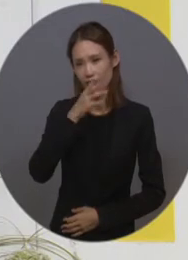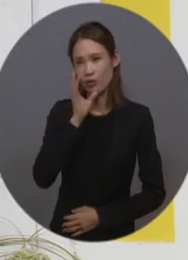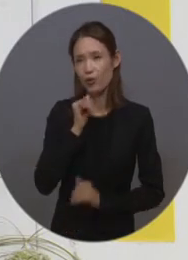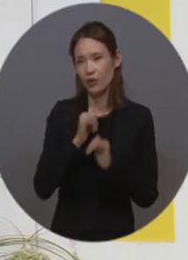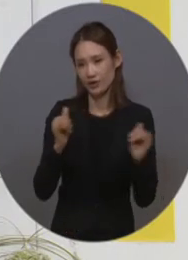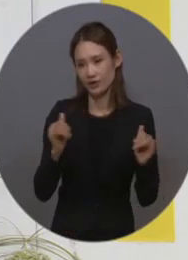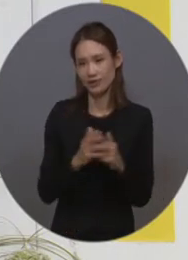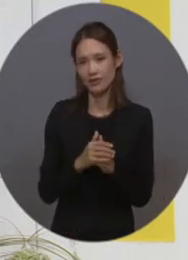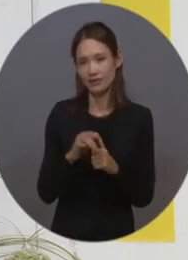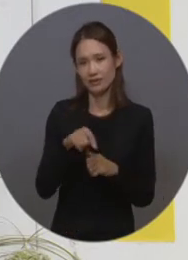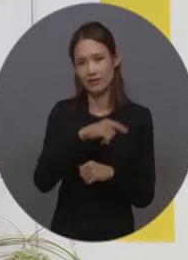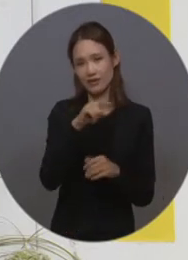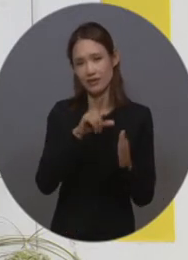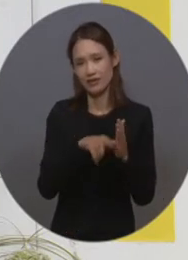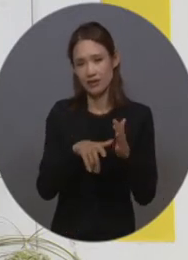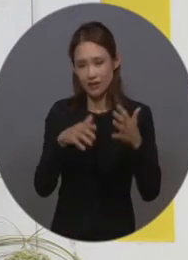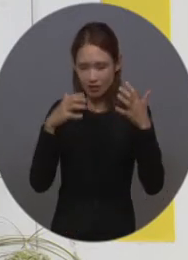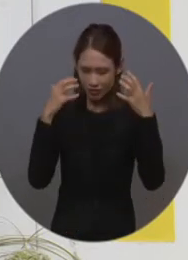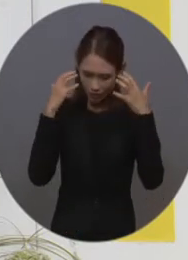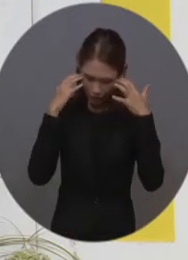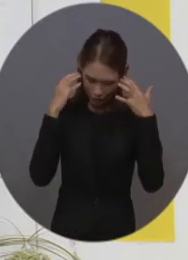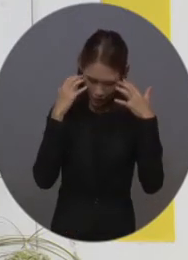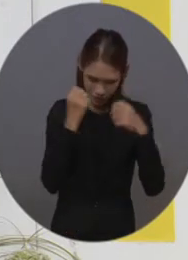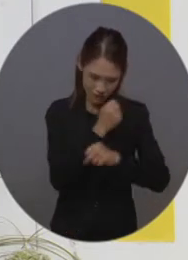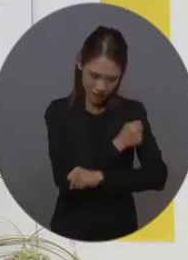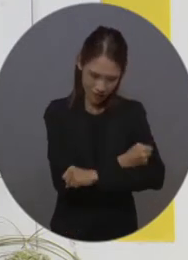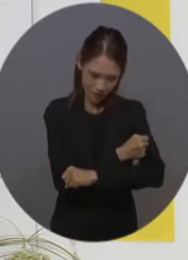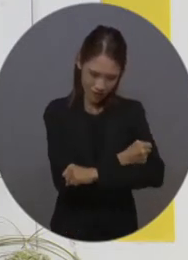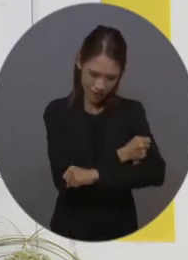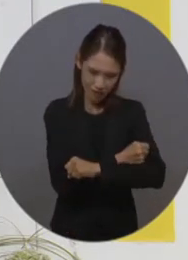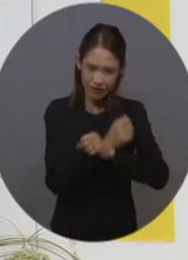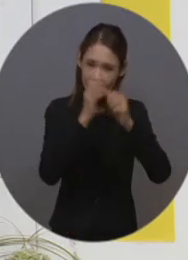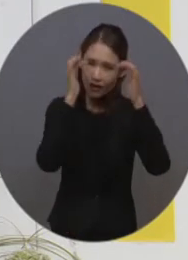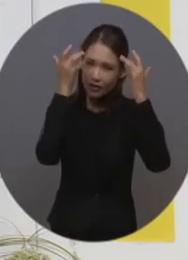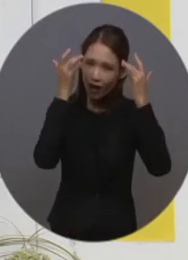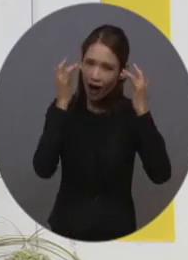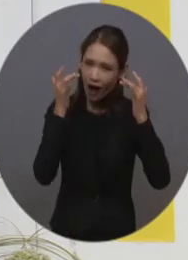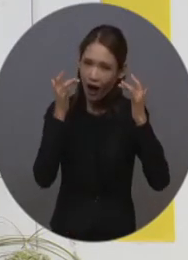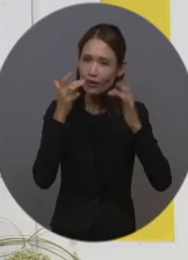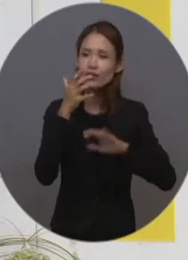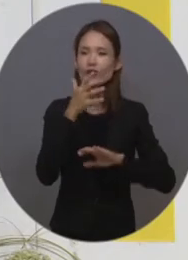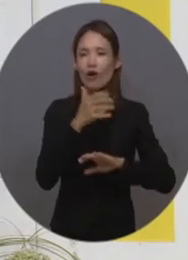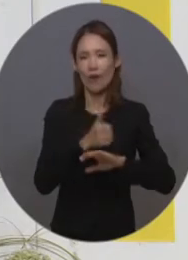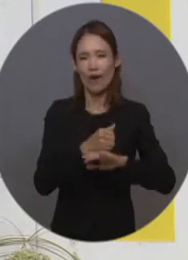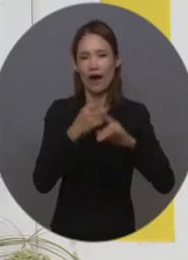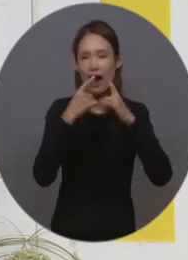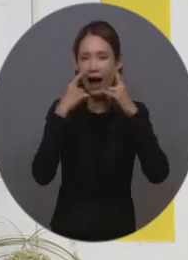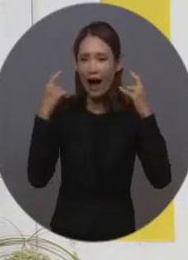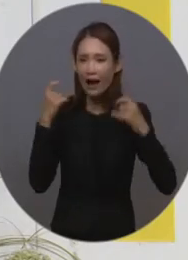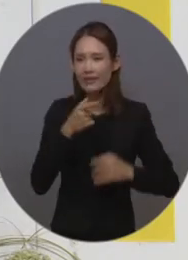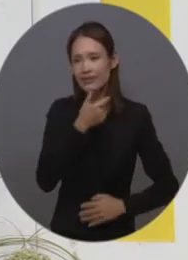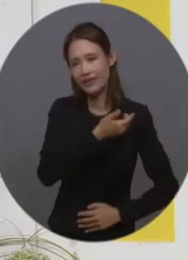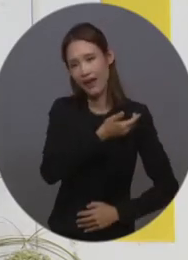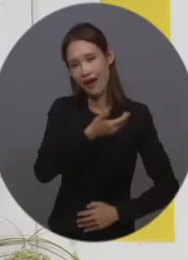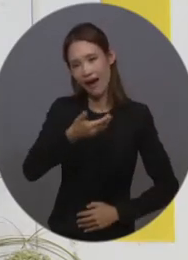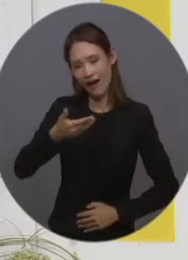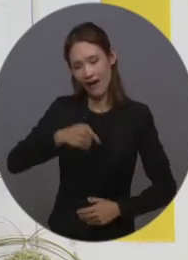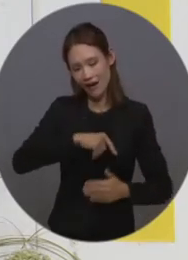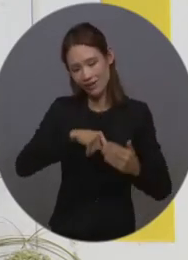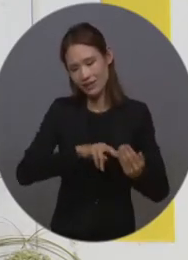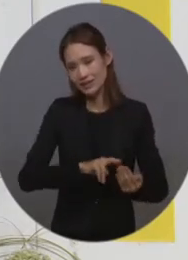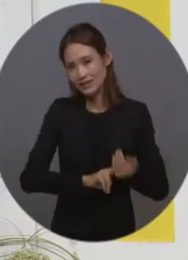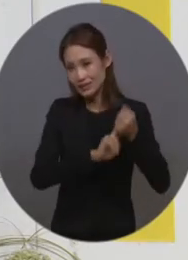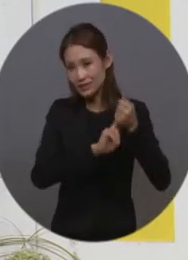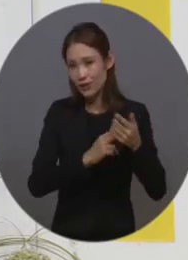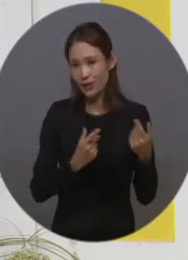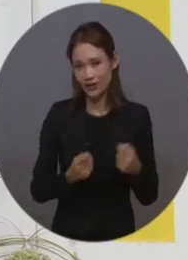이분 세대에서 고생하고 힘들고 땀 흘려서 일한 결과다. 네. 한강의 기적이다. 네. 네, 그래서 정말